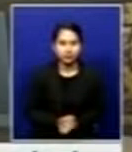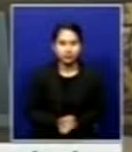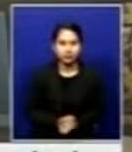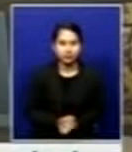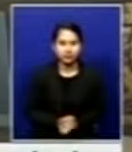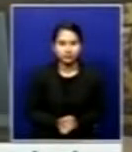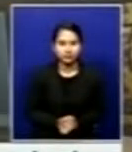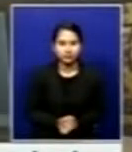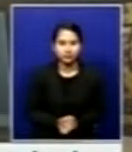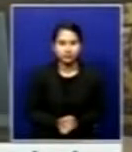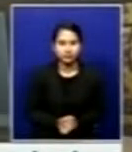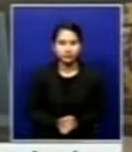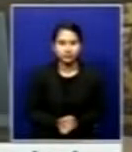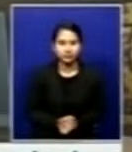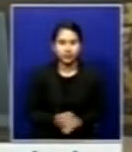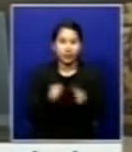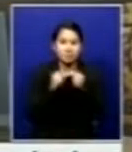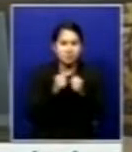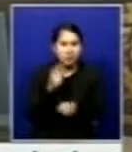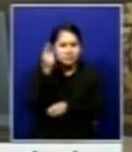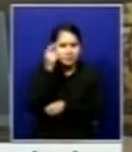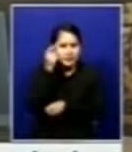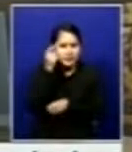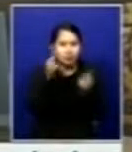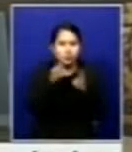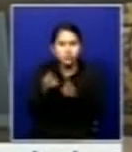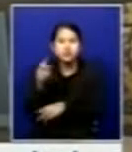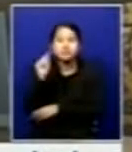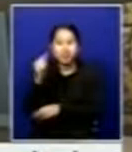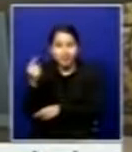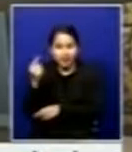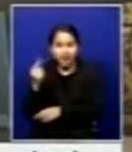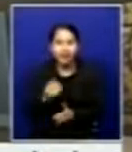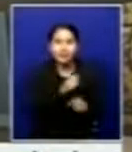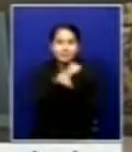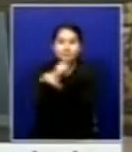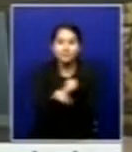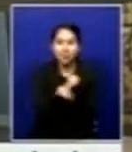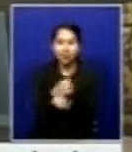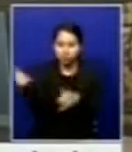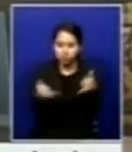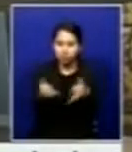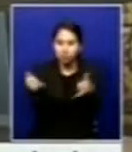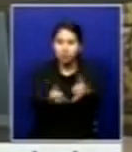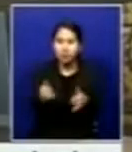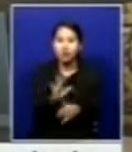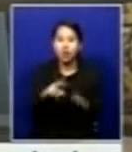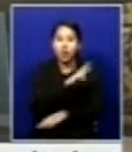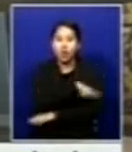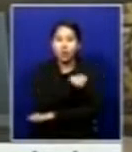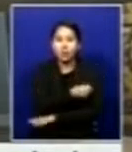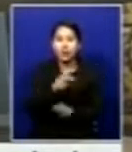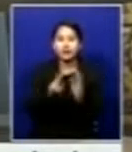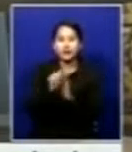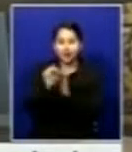สิ่งที่เขาพยายามที่จะคิดเทคโนโลยีใหม่ๆนะครับที่ป้องกันไม่คนมาอยู่กันเยอะนี่ที่โรงพยาบาลน่านครับ